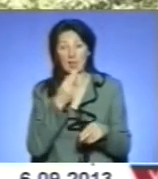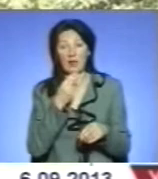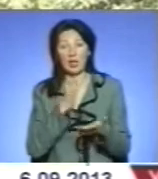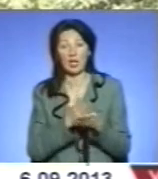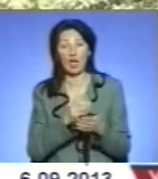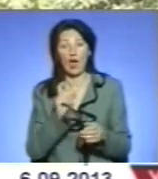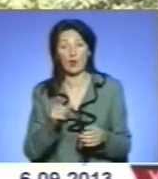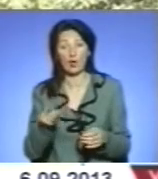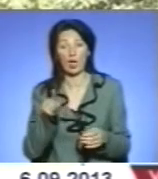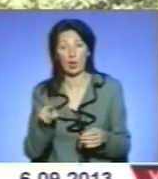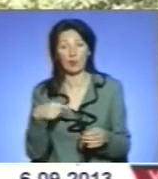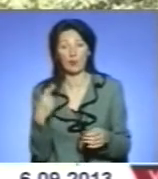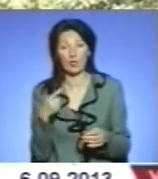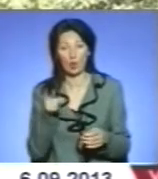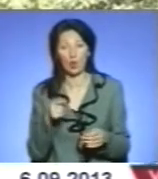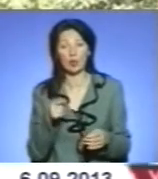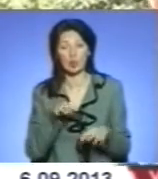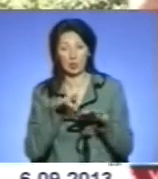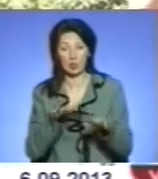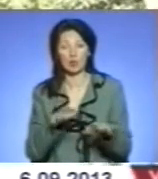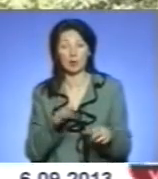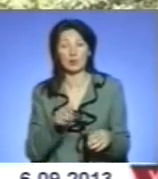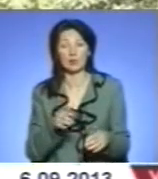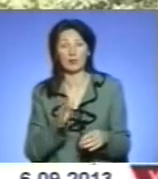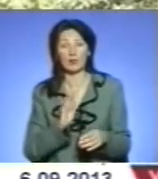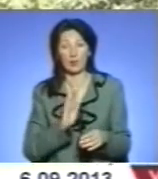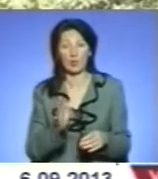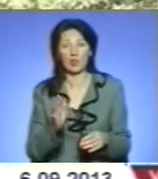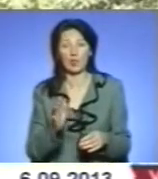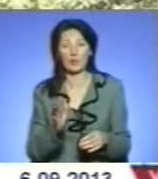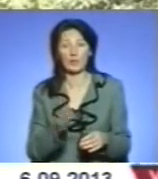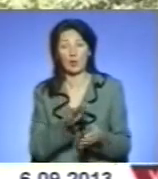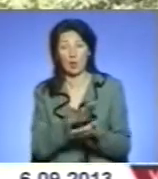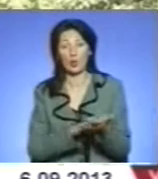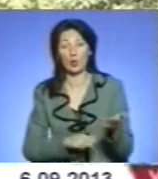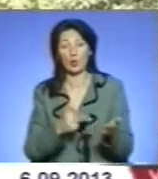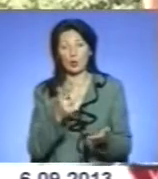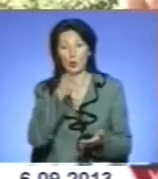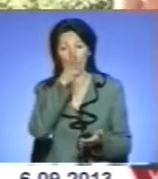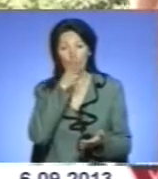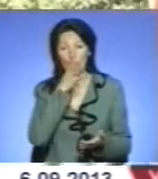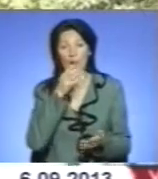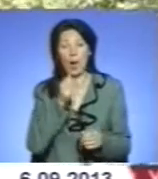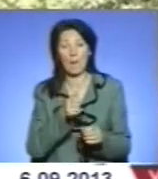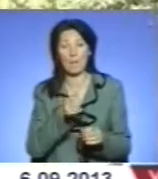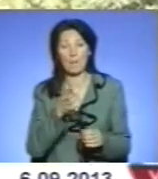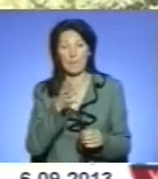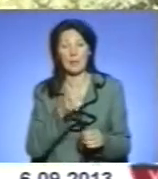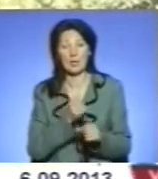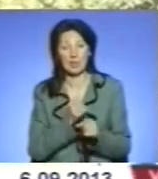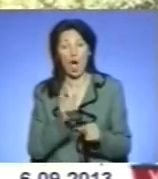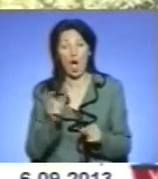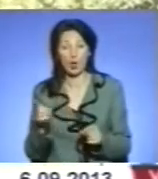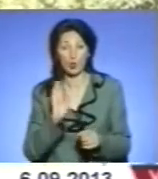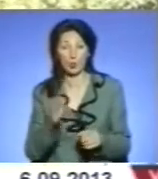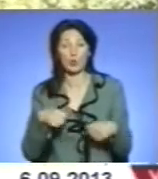то діло набувне, і воно буде. Я думаю, на протязі 3-4 місяців люди вже будуть відповідати на